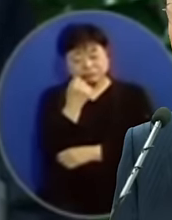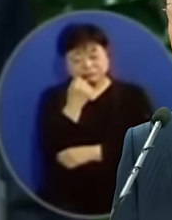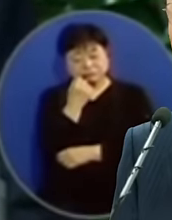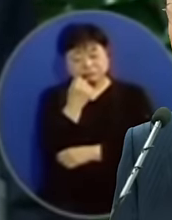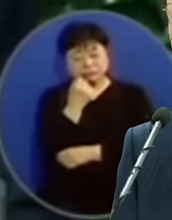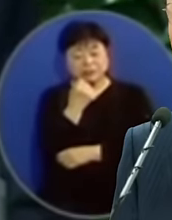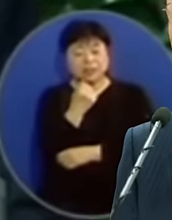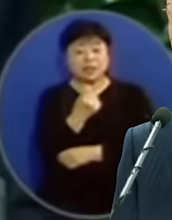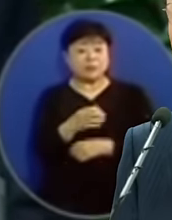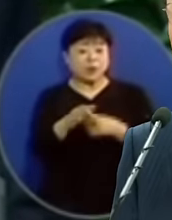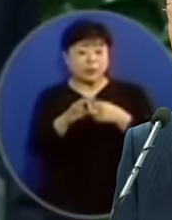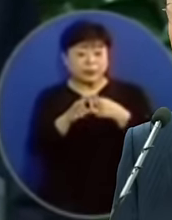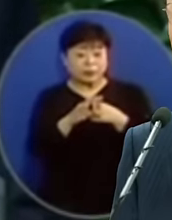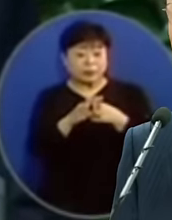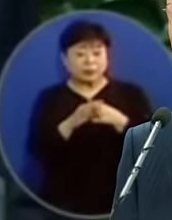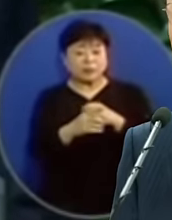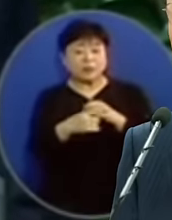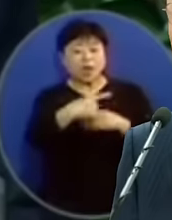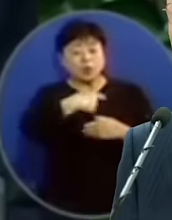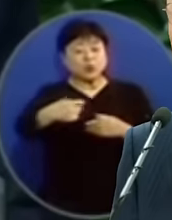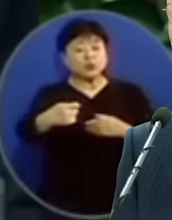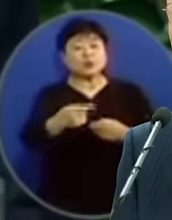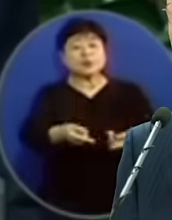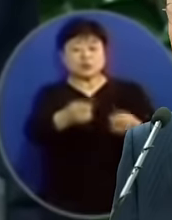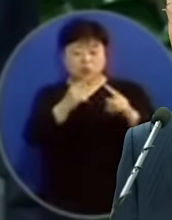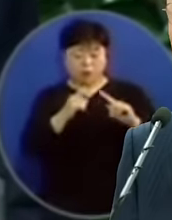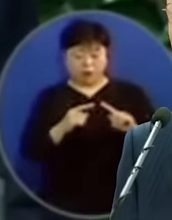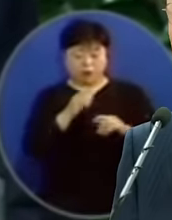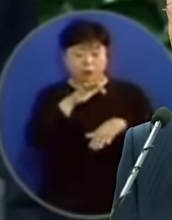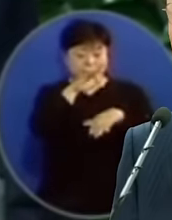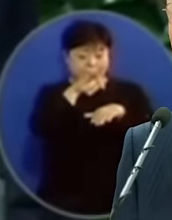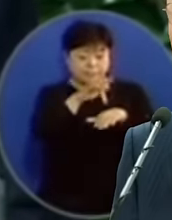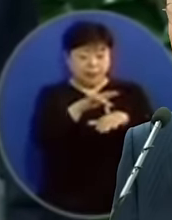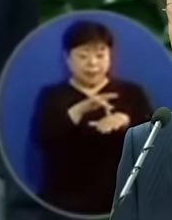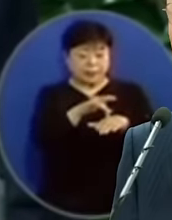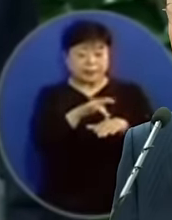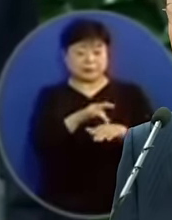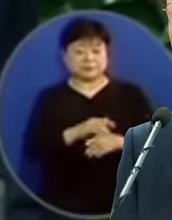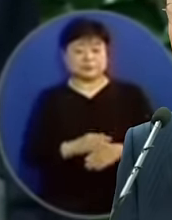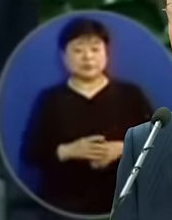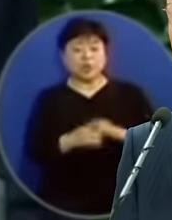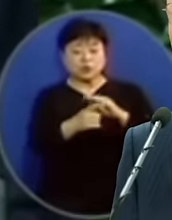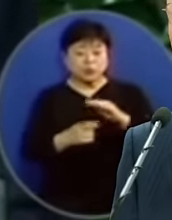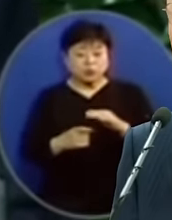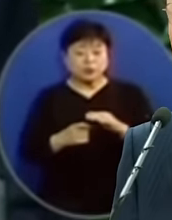허덕이면 도둑놈이 들어옵니다. 마귀는 성경의 도적으로